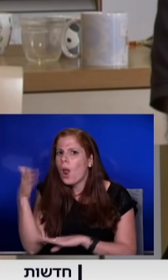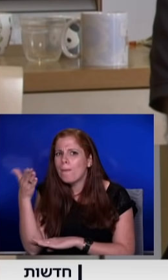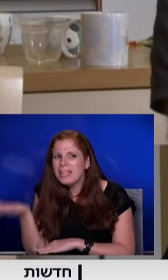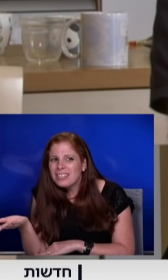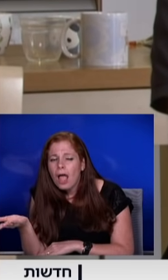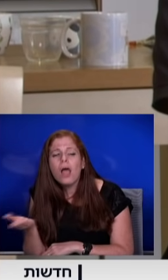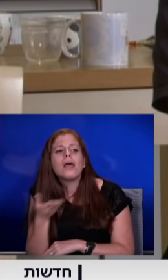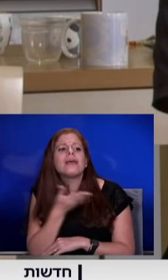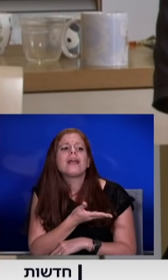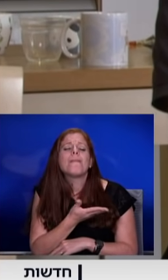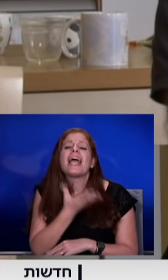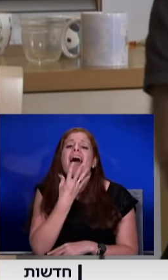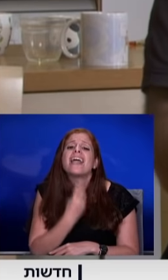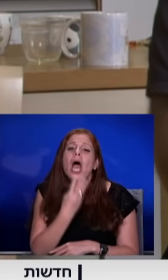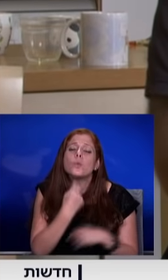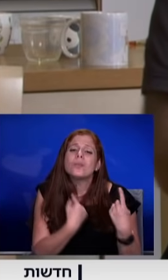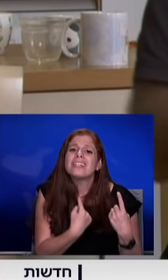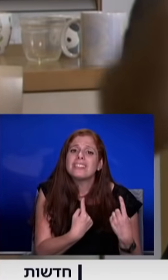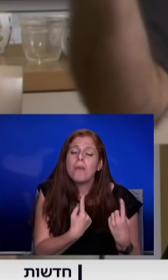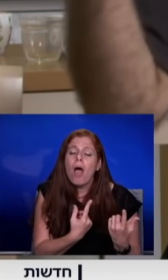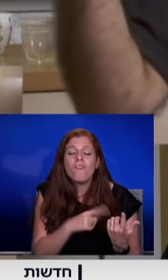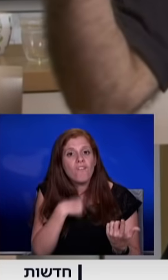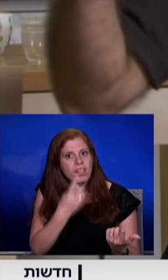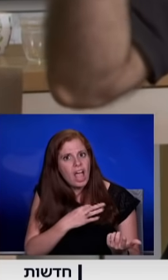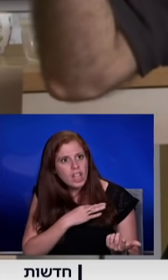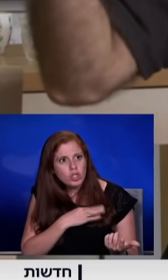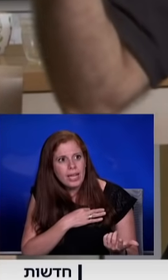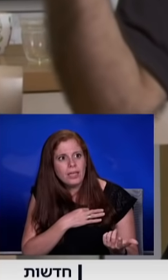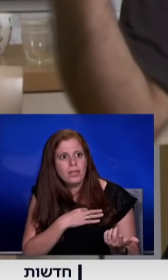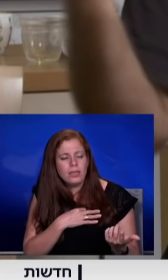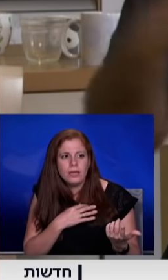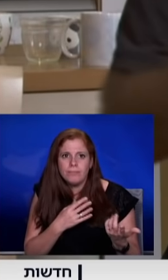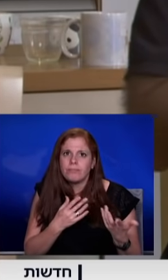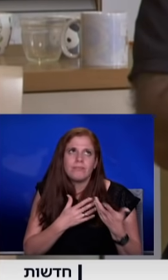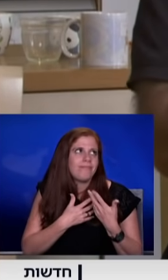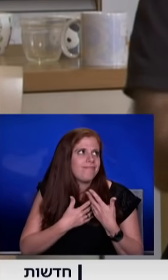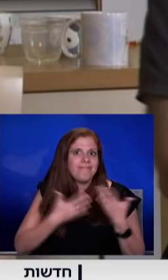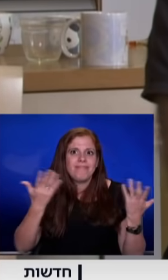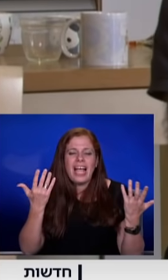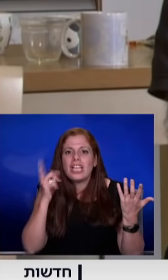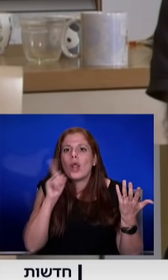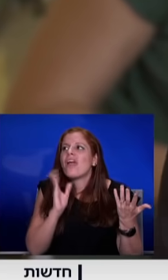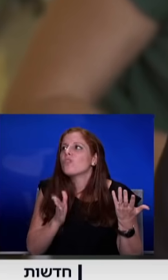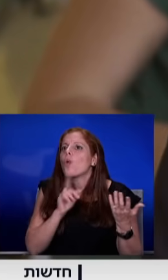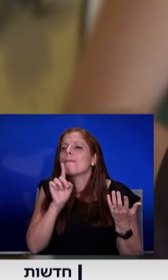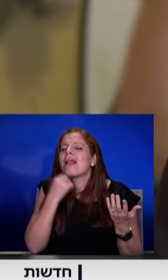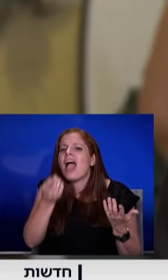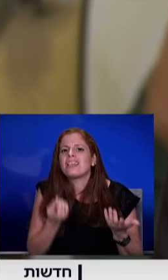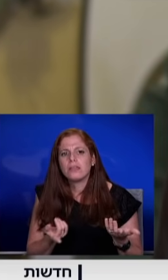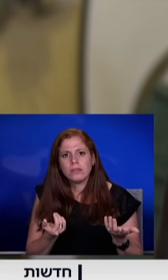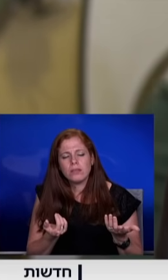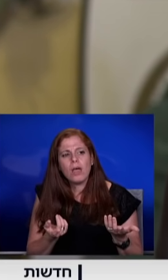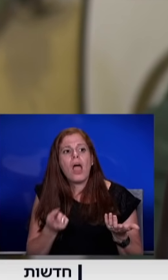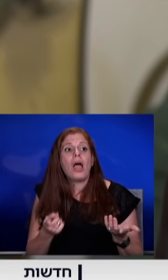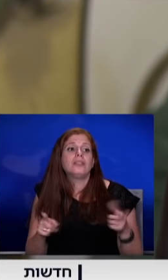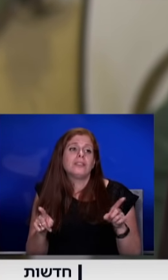היא כלפי היהדות עצמה. והטענה שלי היא הולכת לחלל האוויר ואני לא יודע אפילו למי להפנות אותה. אז מאותה בחינה